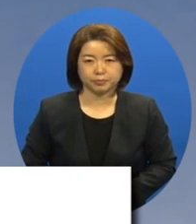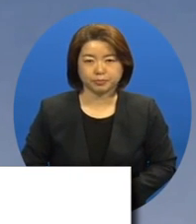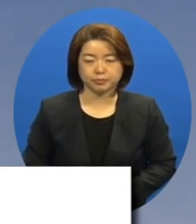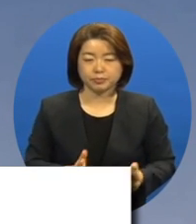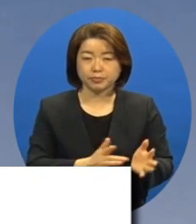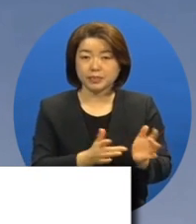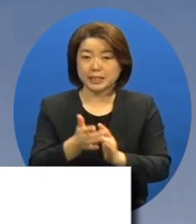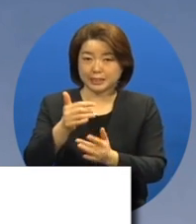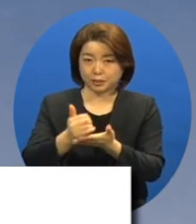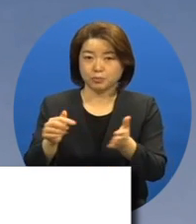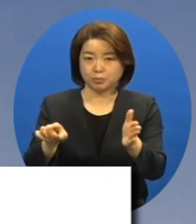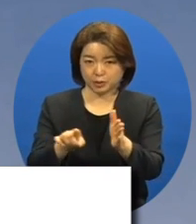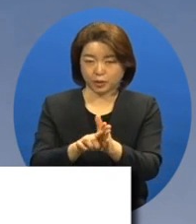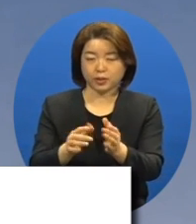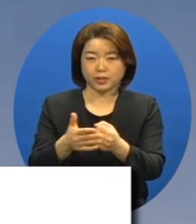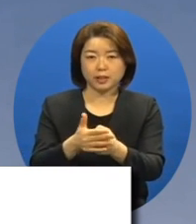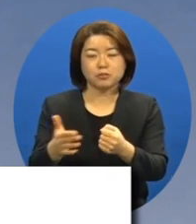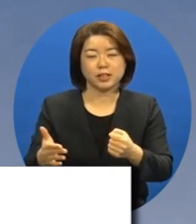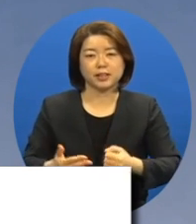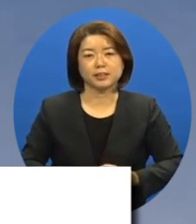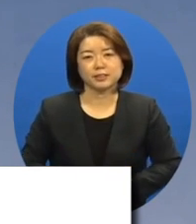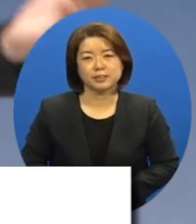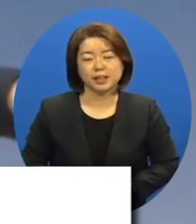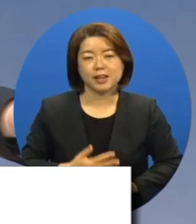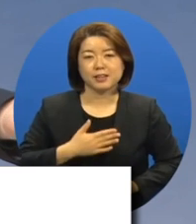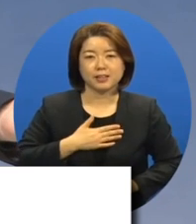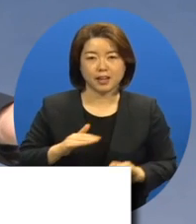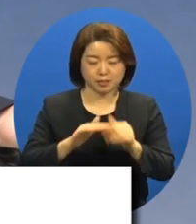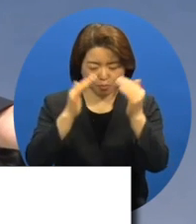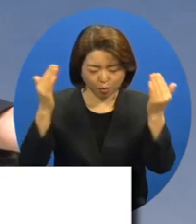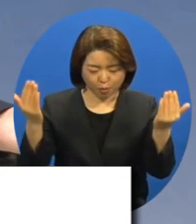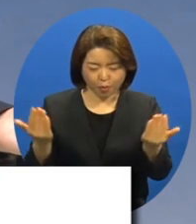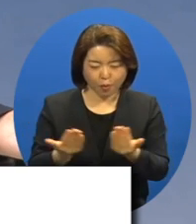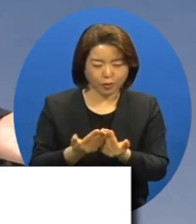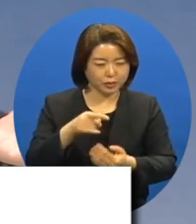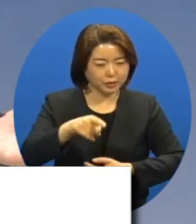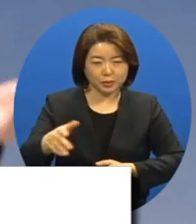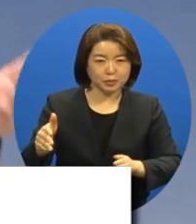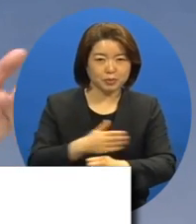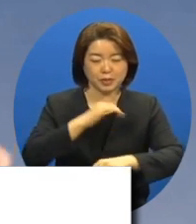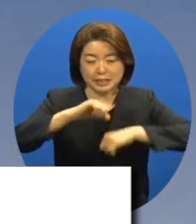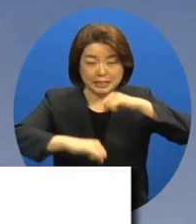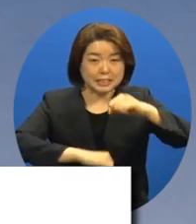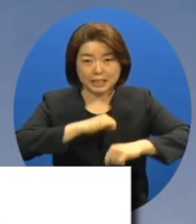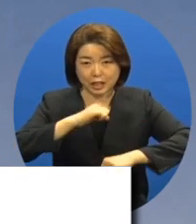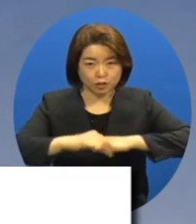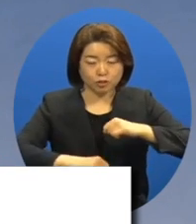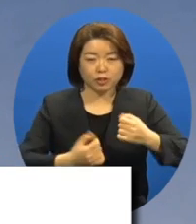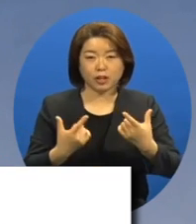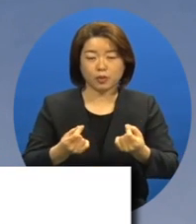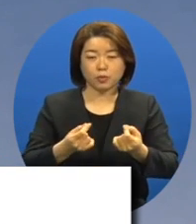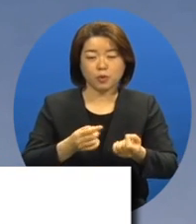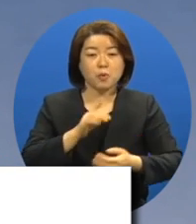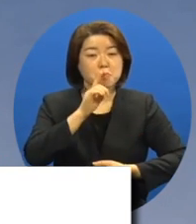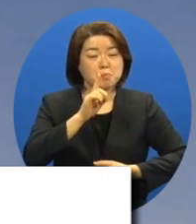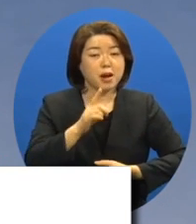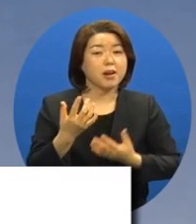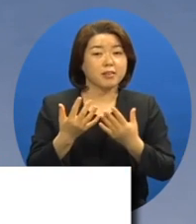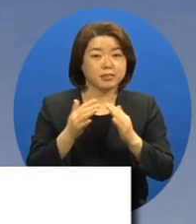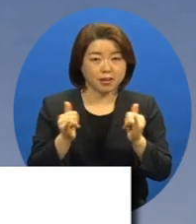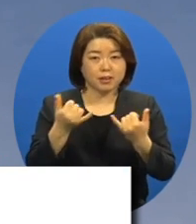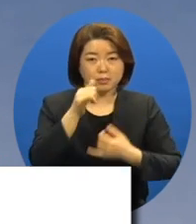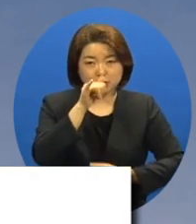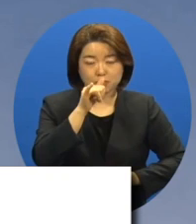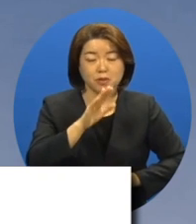예수를 믿었기 때문에 나는 모든 것에서 있어서 자유 라고 주장하는 사람들이 있습니다 옳습니다